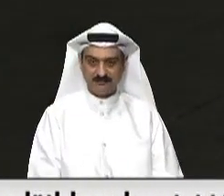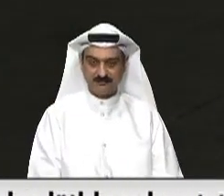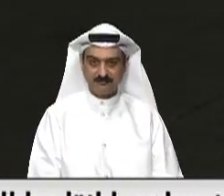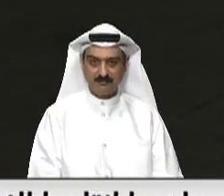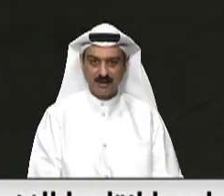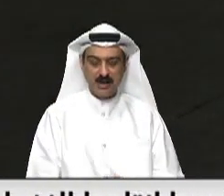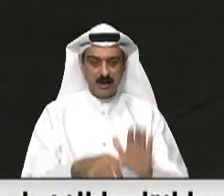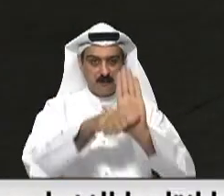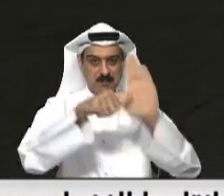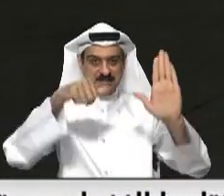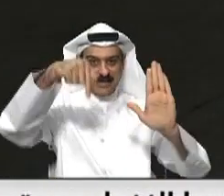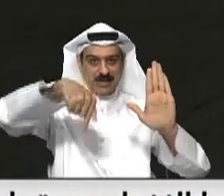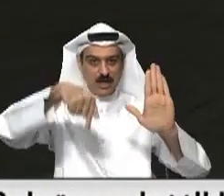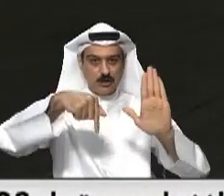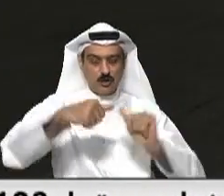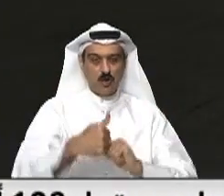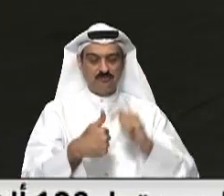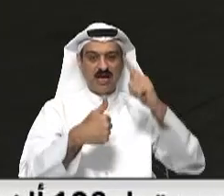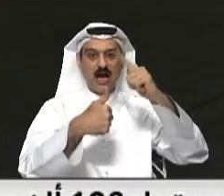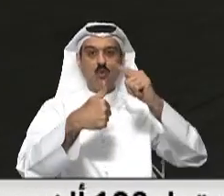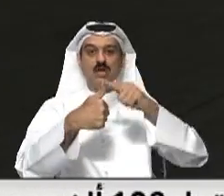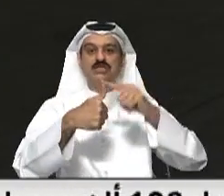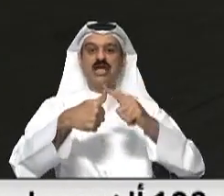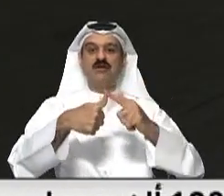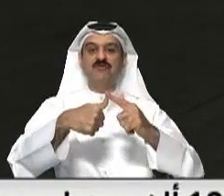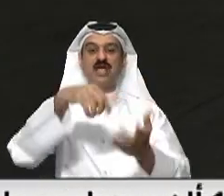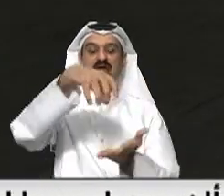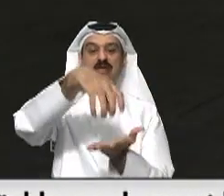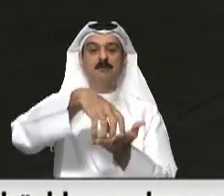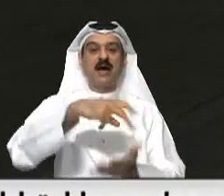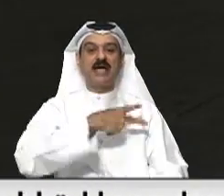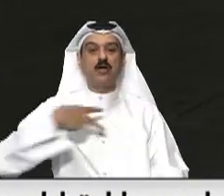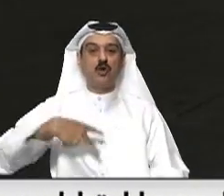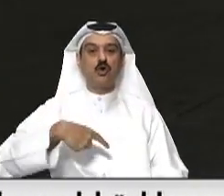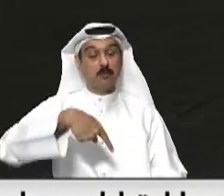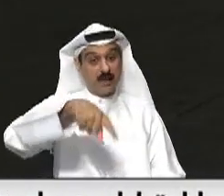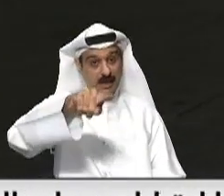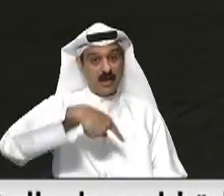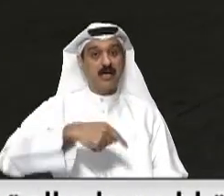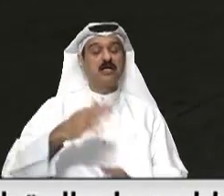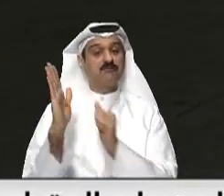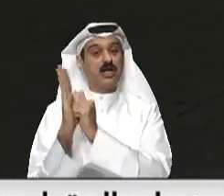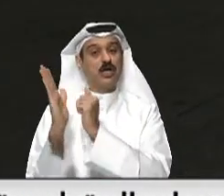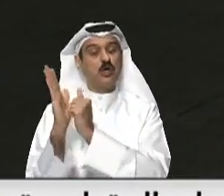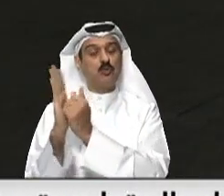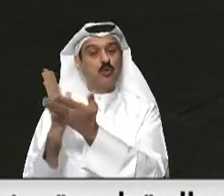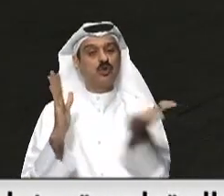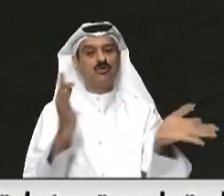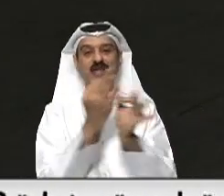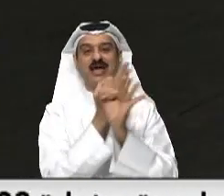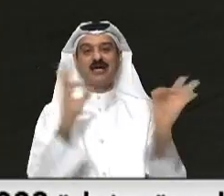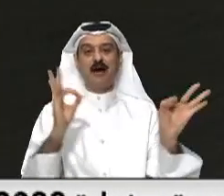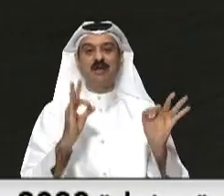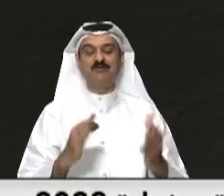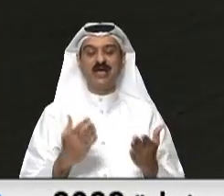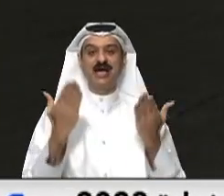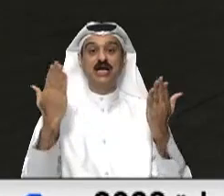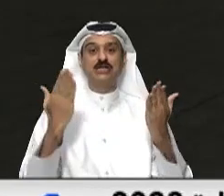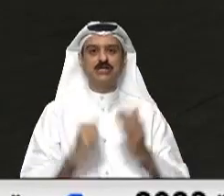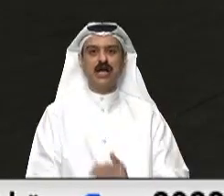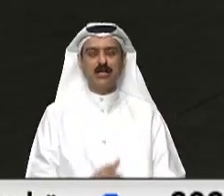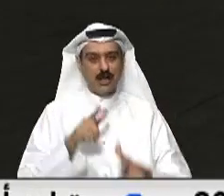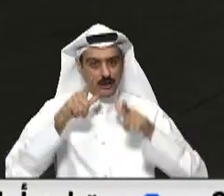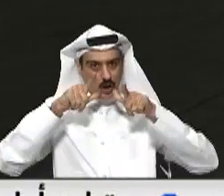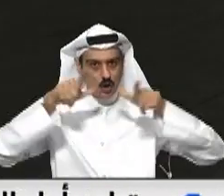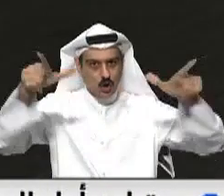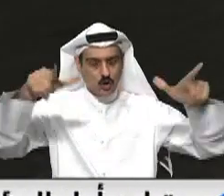البدايه اليوم من المبانية الحكوميه وقريبا جدا الوحدات السكنيه كافه نقول لكل قاطنيه